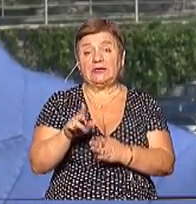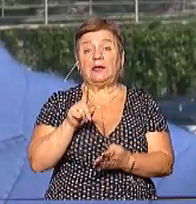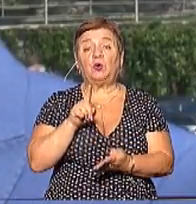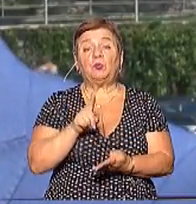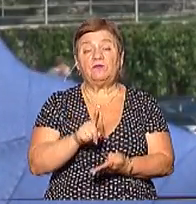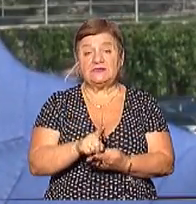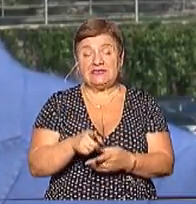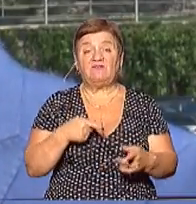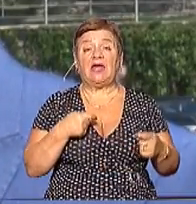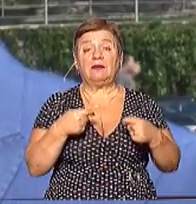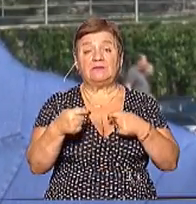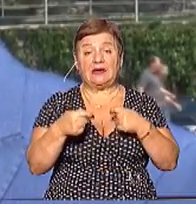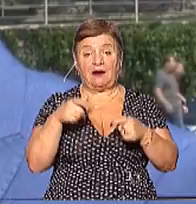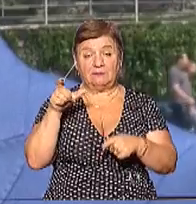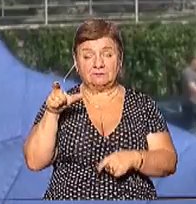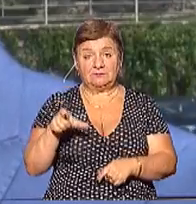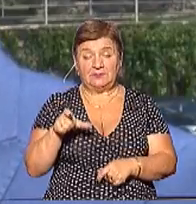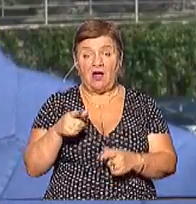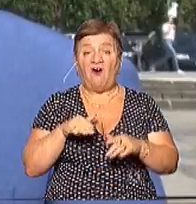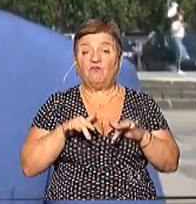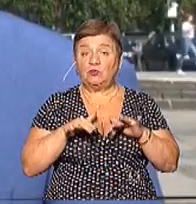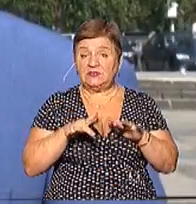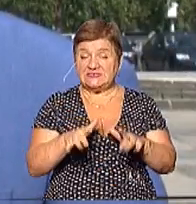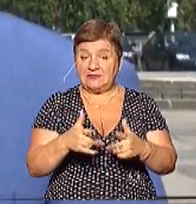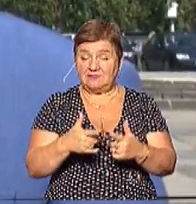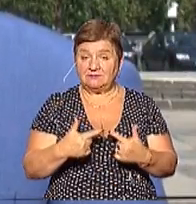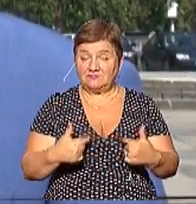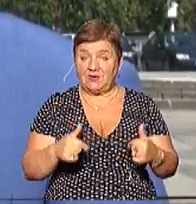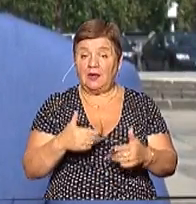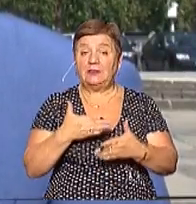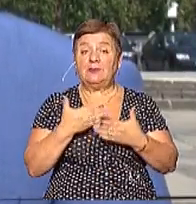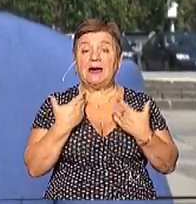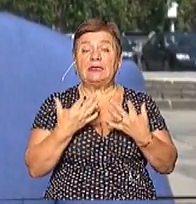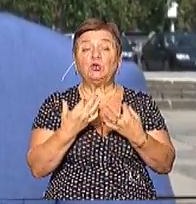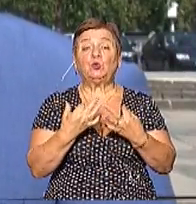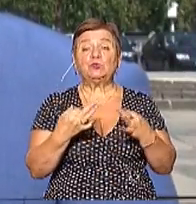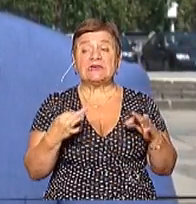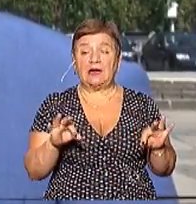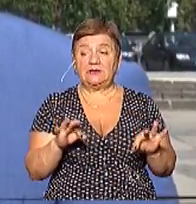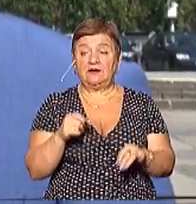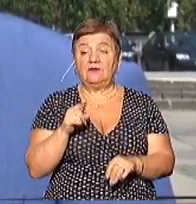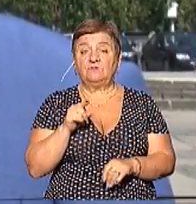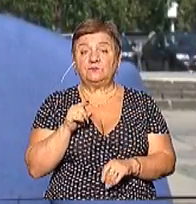обов'язків керівника функції. Ми не мали допускати